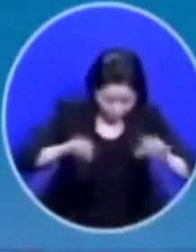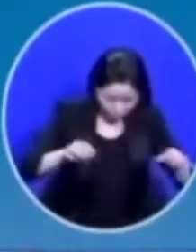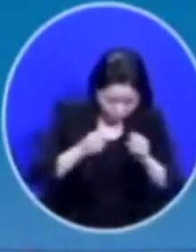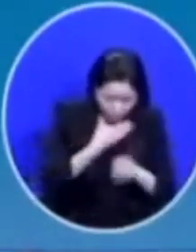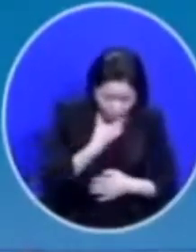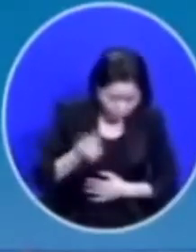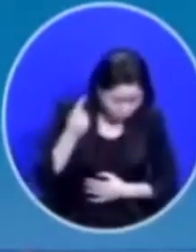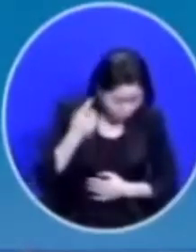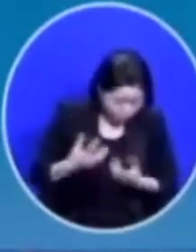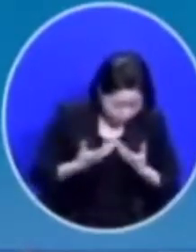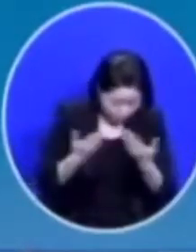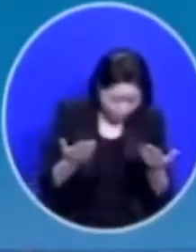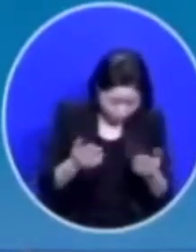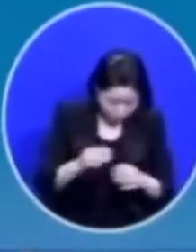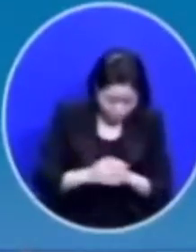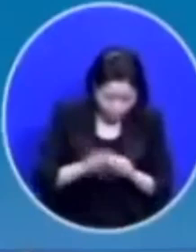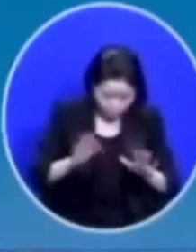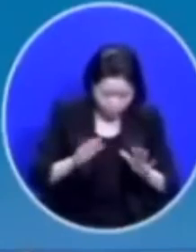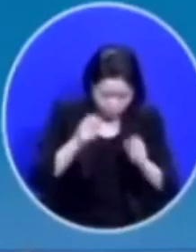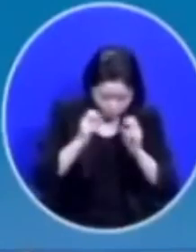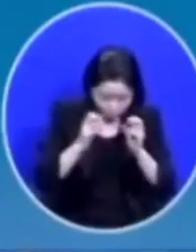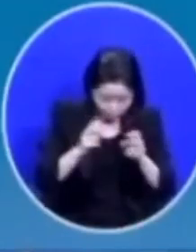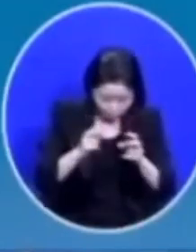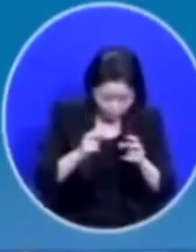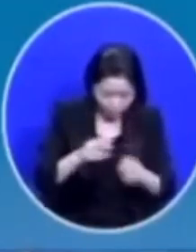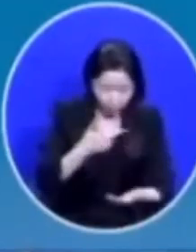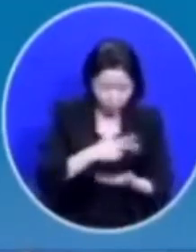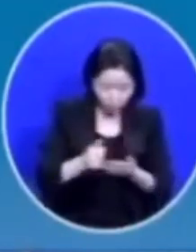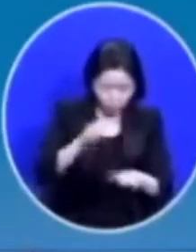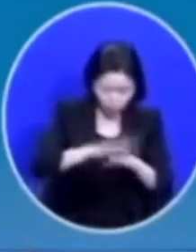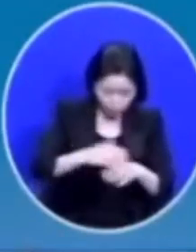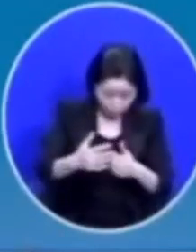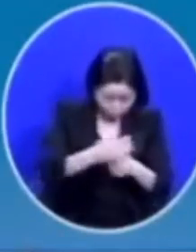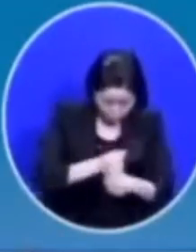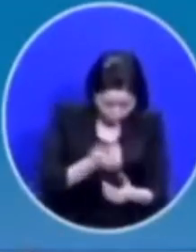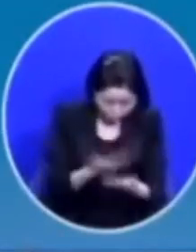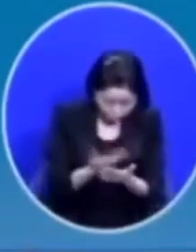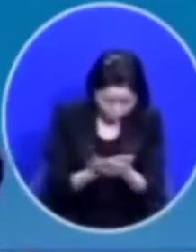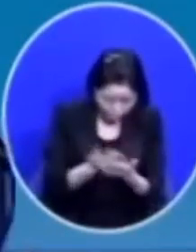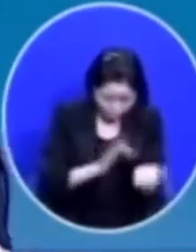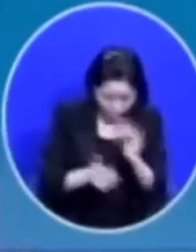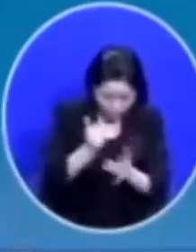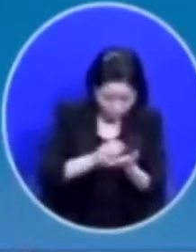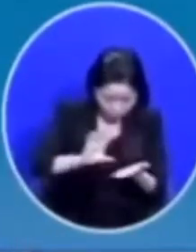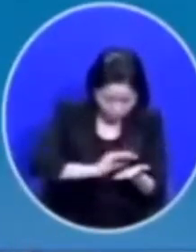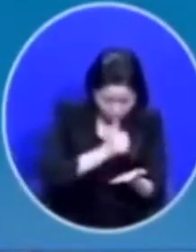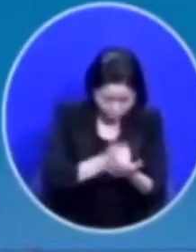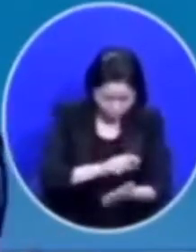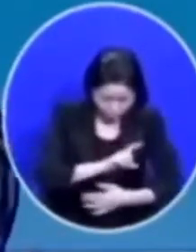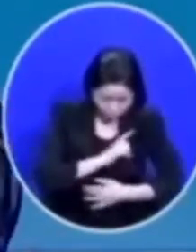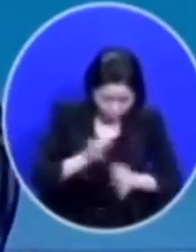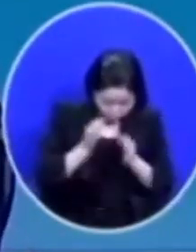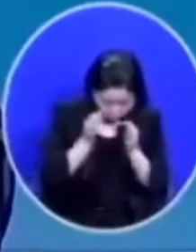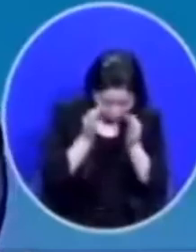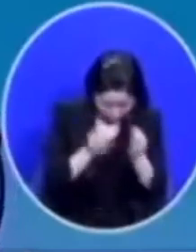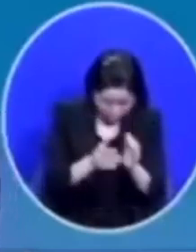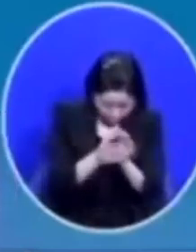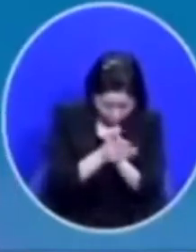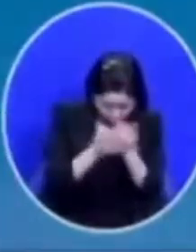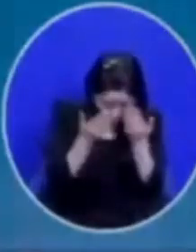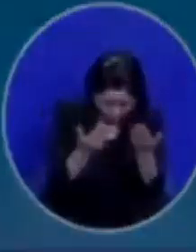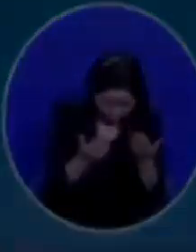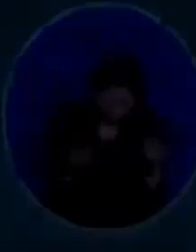오늘도 선교사님들을 주의 손으로 붙들어 주옵소서 예수 그리스도 이름으로 간절히 기도하옵나이다